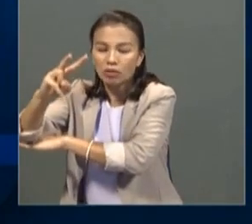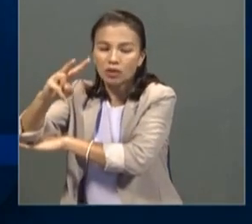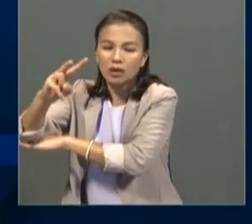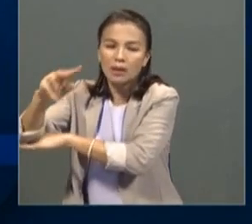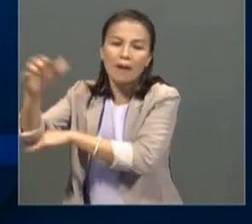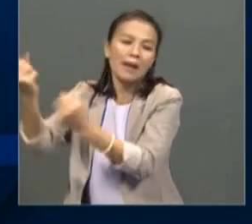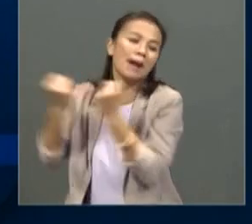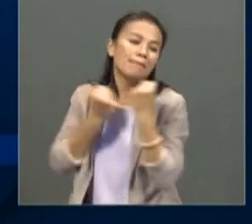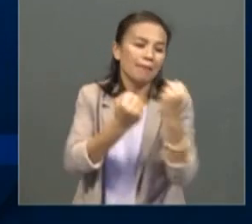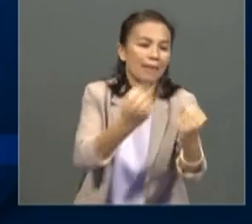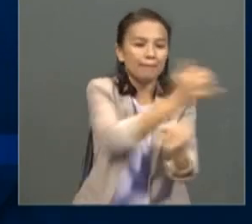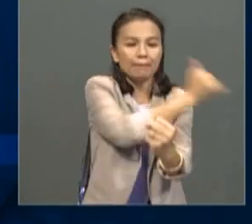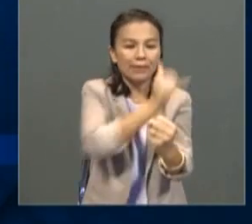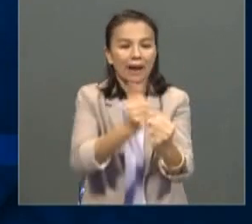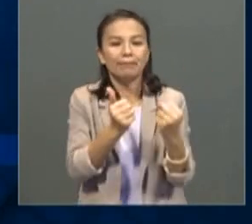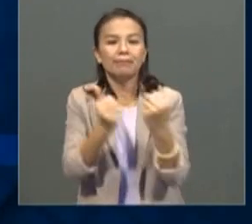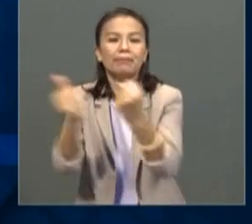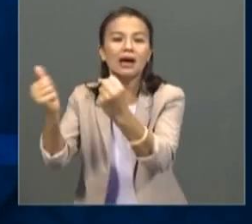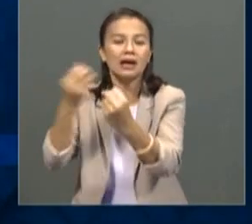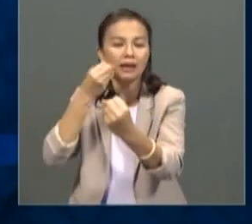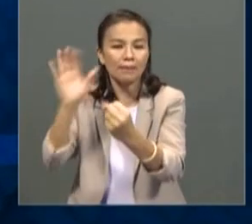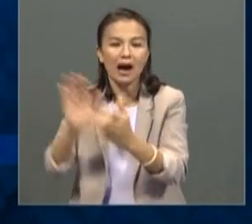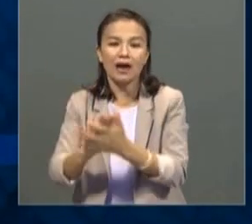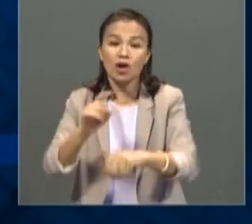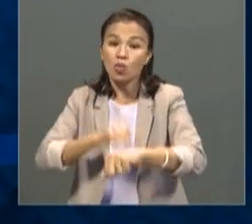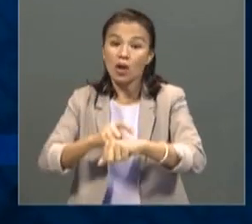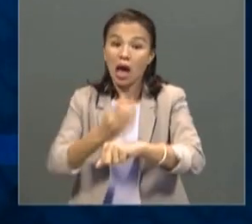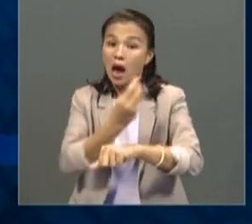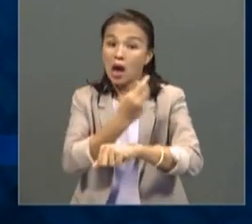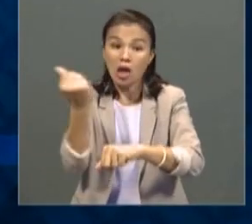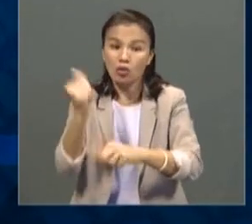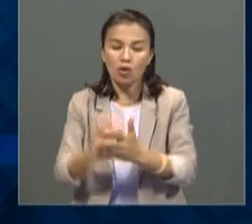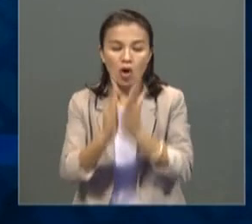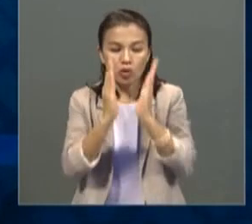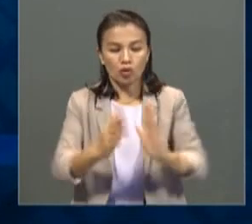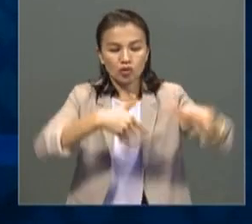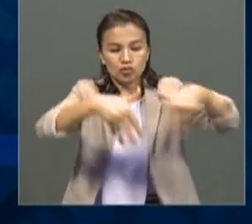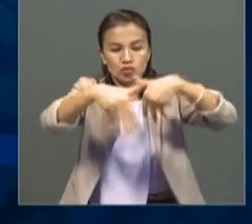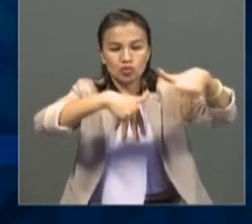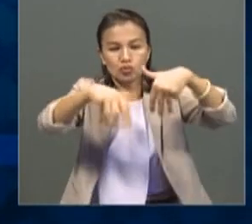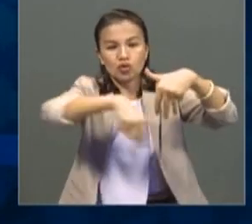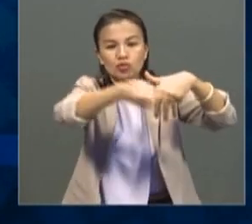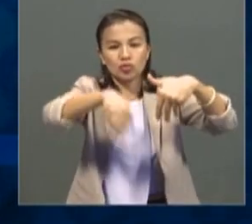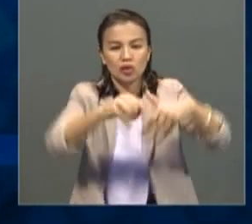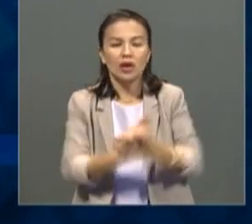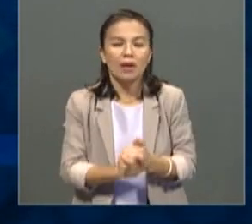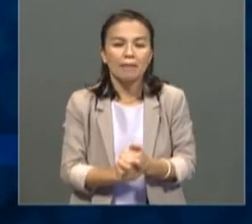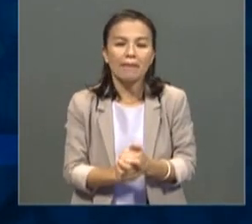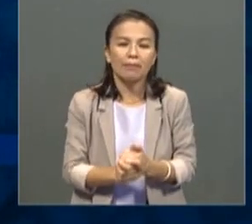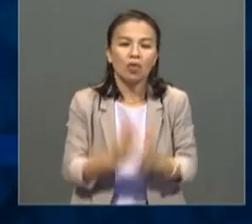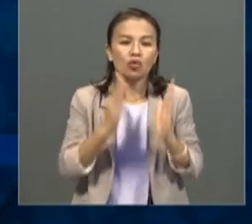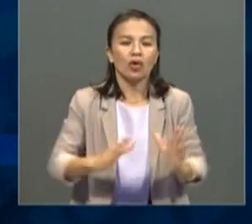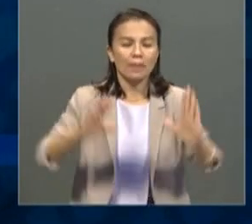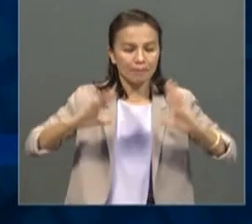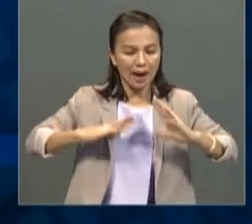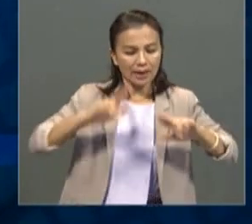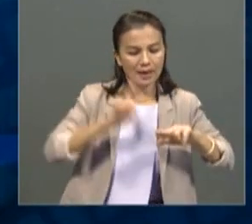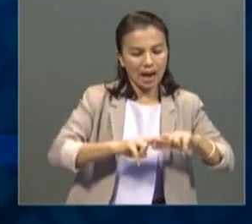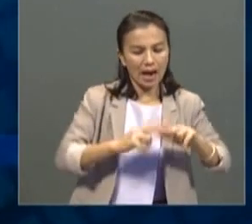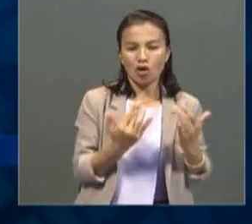တည်းလာကြုံရုံပါပဲ။အဲ့လိုအစီအစဉ်ကိုကျွန်တော်တို့ဖြစ်အောင်ဒါကြောင့်မလို့အဆောင်ဝဲဖြည့်ချိန်ကိုမြန်အောင်လုပ်လိုက်တ